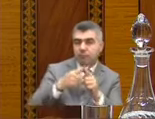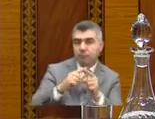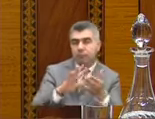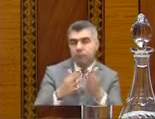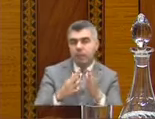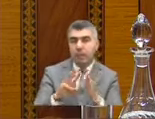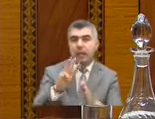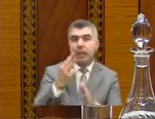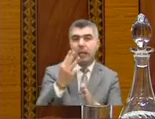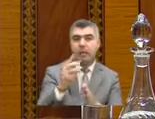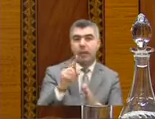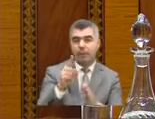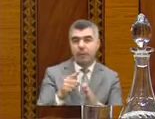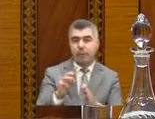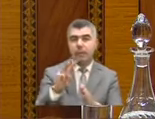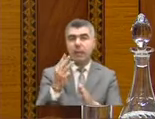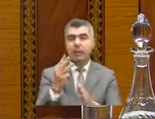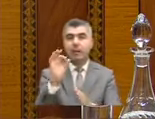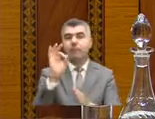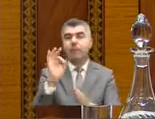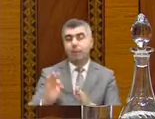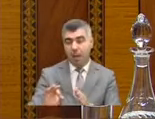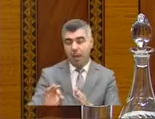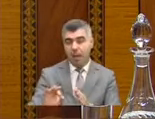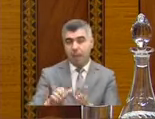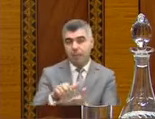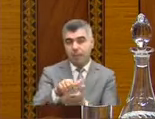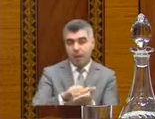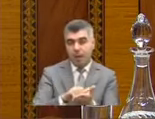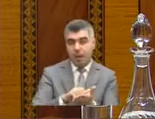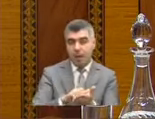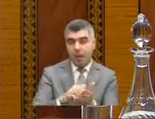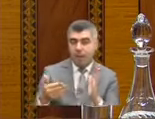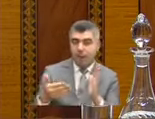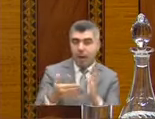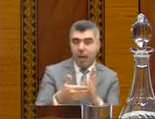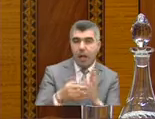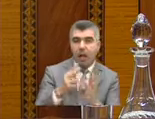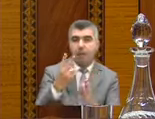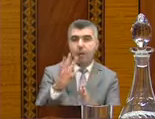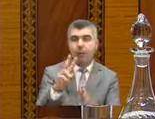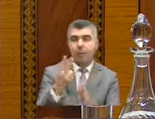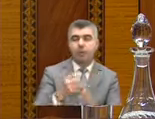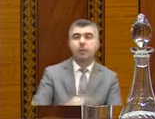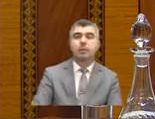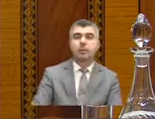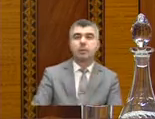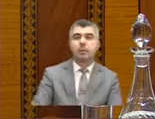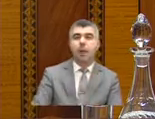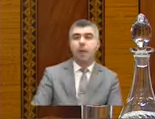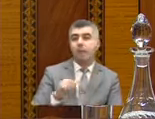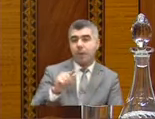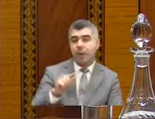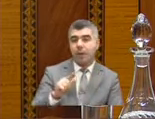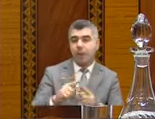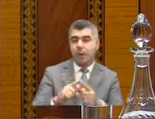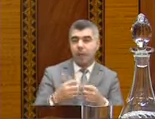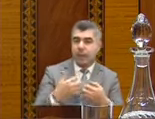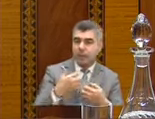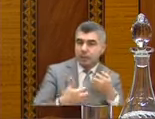ب 3.3% مع نهاية سنة 2024، مدفوعا أساسا